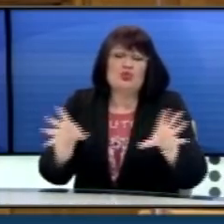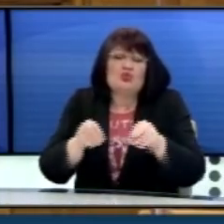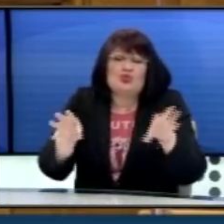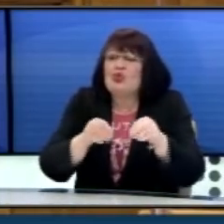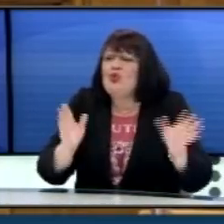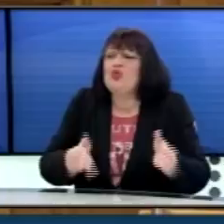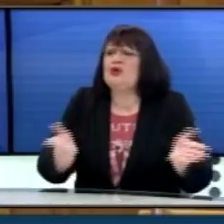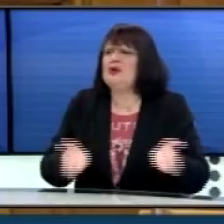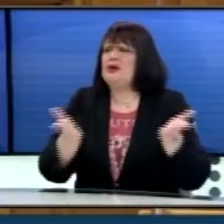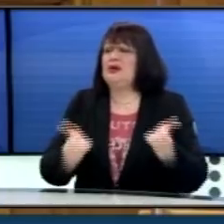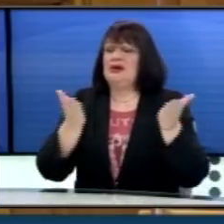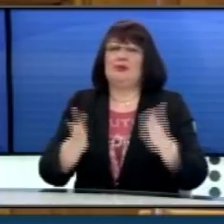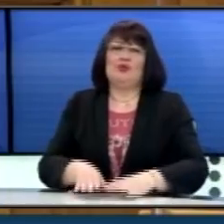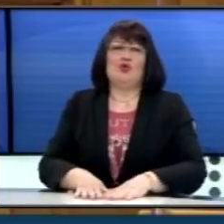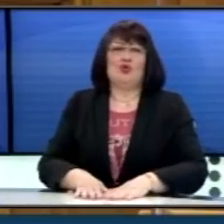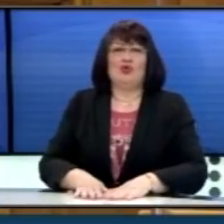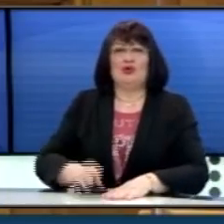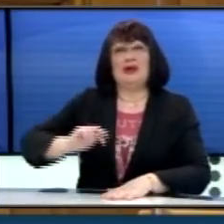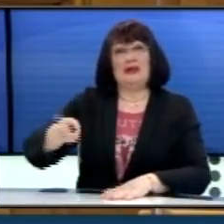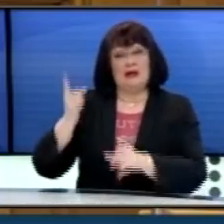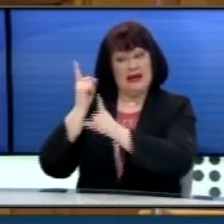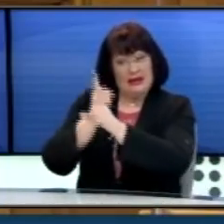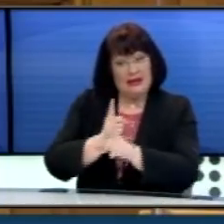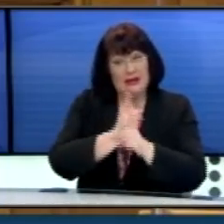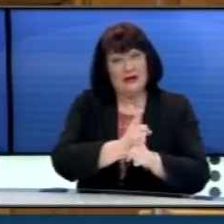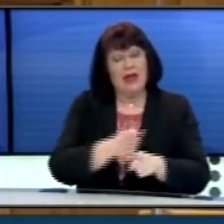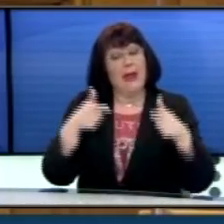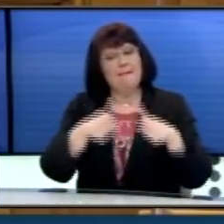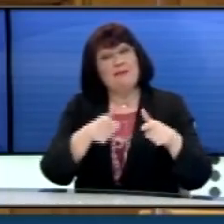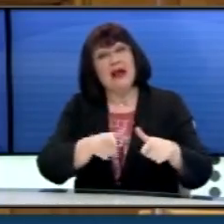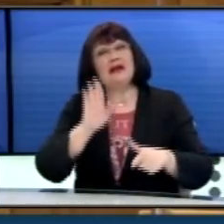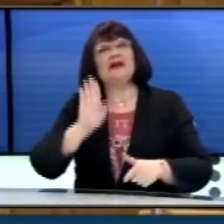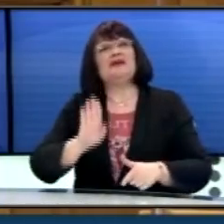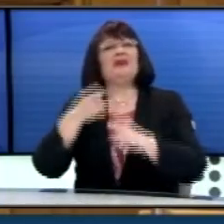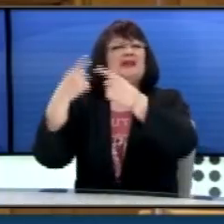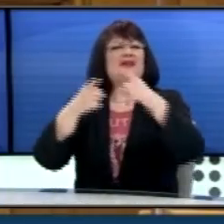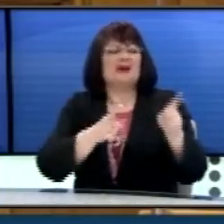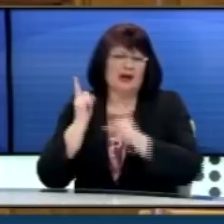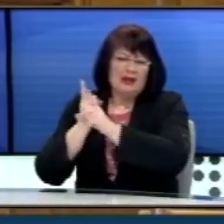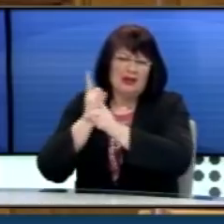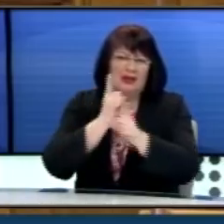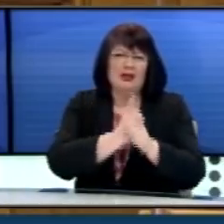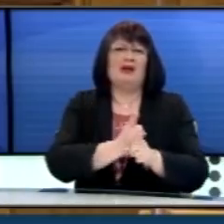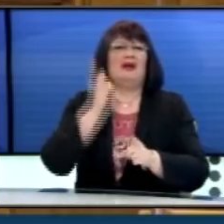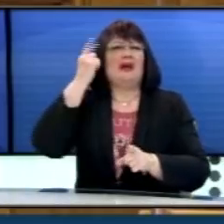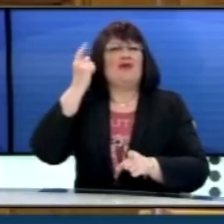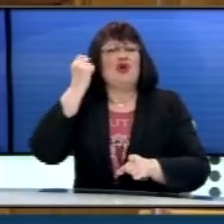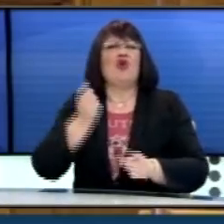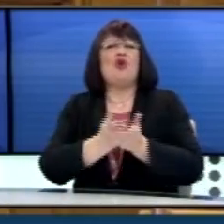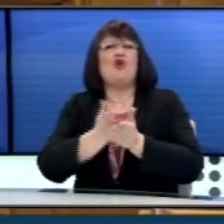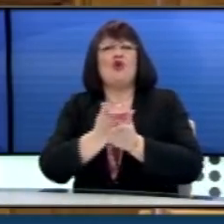συμμαζέψουν τα συμμάζευτα. Δίπλα τους ειδικευόμενοι, επιμελητές Β, κάθε λογής ειδικότητες, νευρολόγοι,